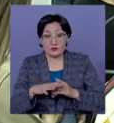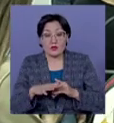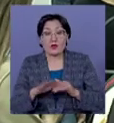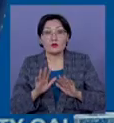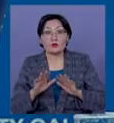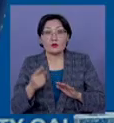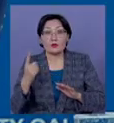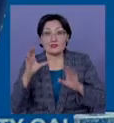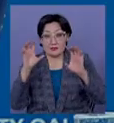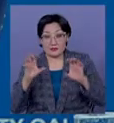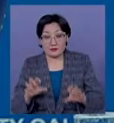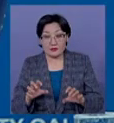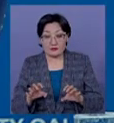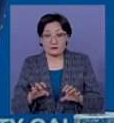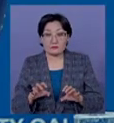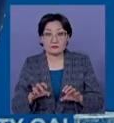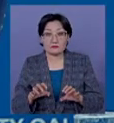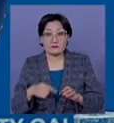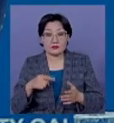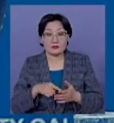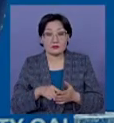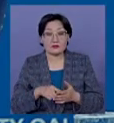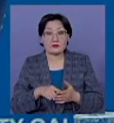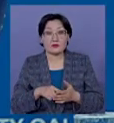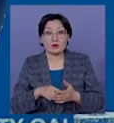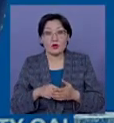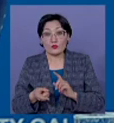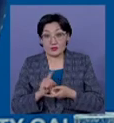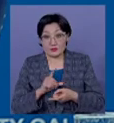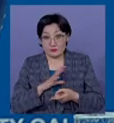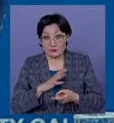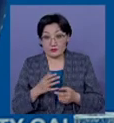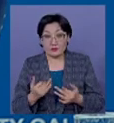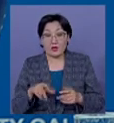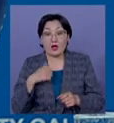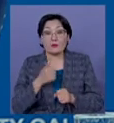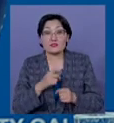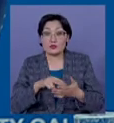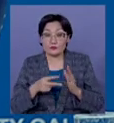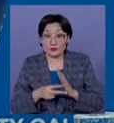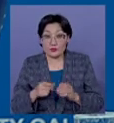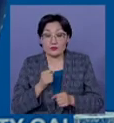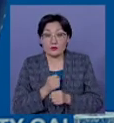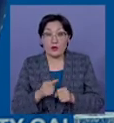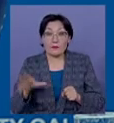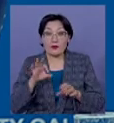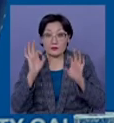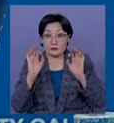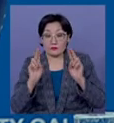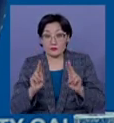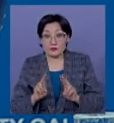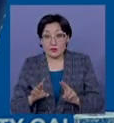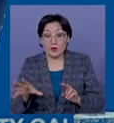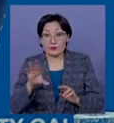тек қана бір заңдармен қаланы өзгерткенбіз. Бас жоспар жасағанбыз, бүкіл нормативтермен енді